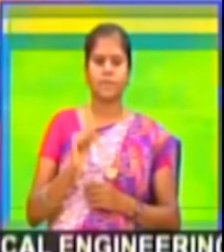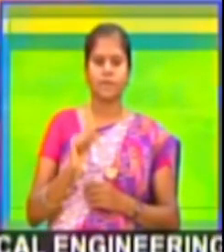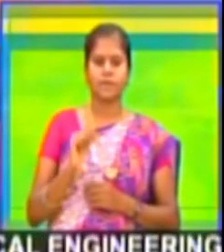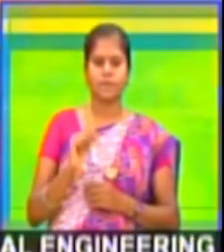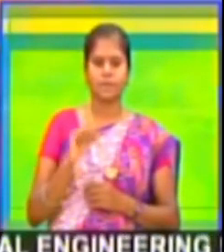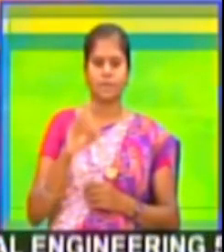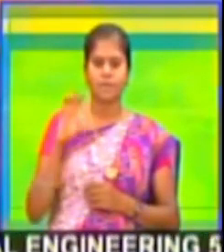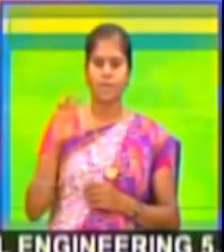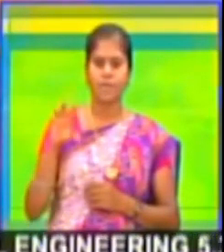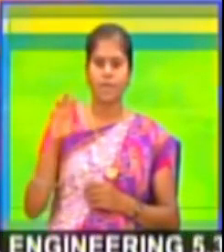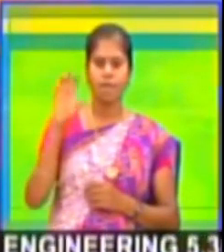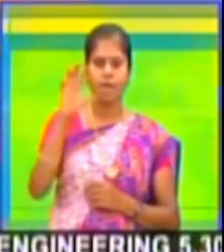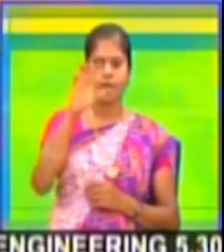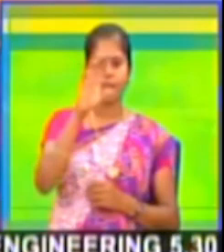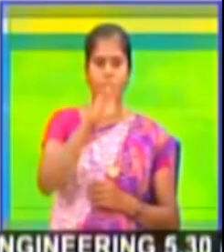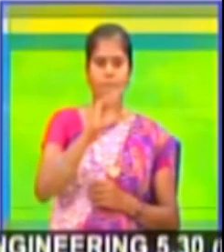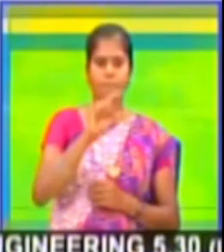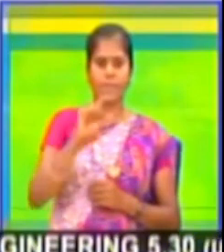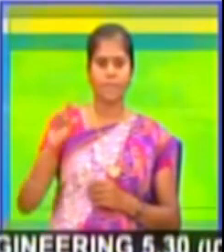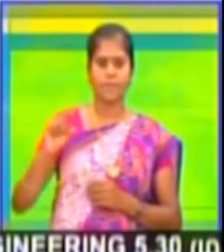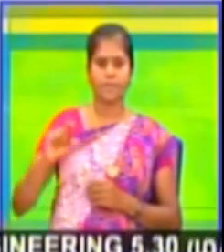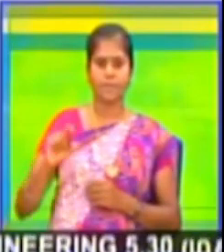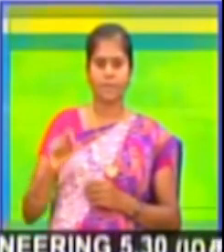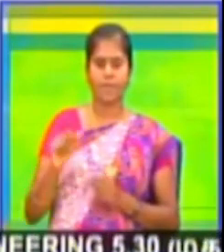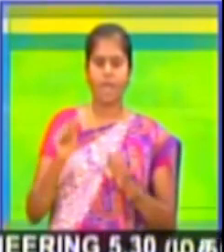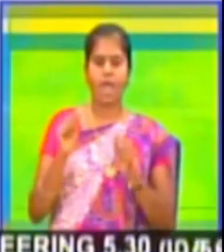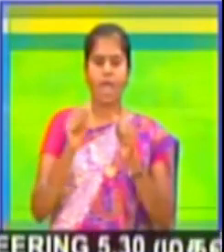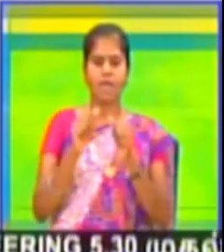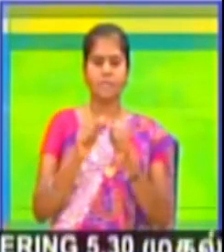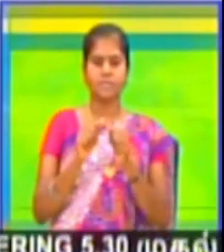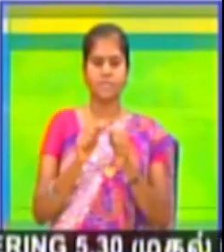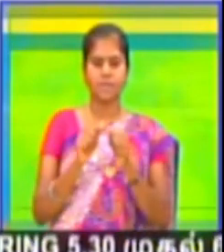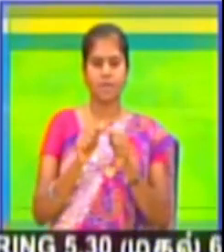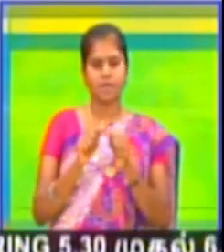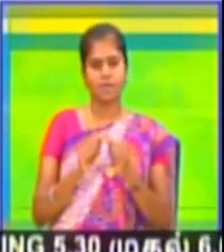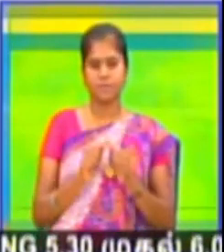கண்டங்கள் இருக்குது? ஆசியா,